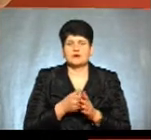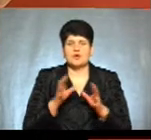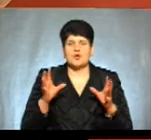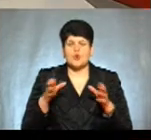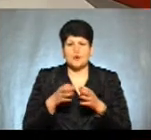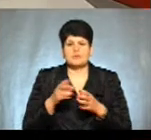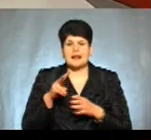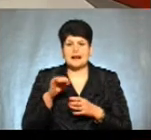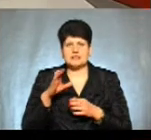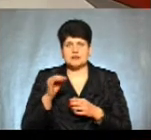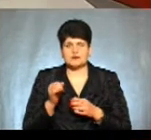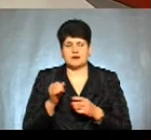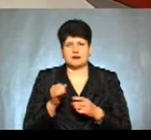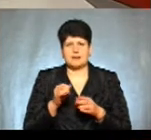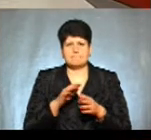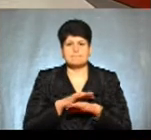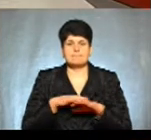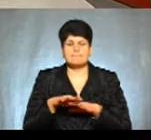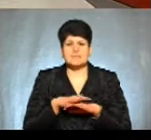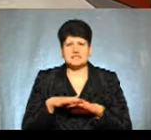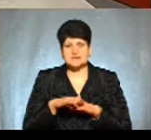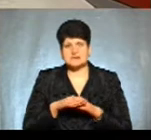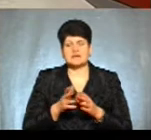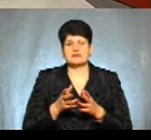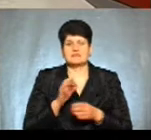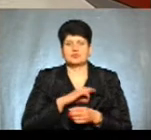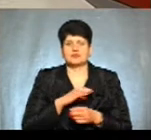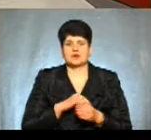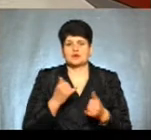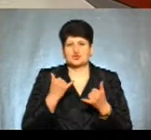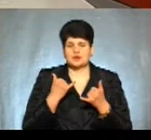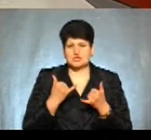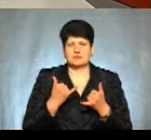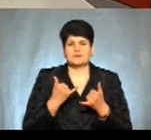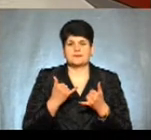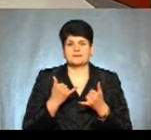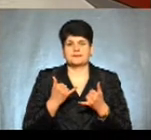лісових масивів наземним спостереженням за лісами, в тому числі застосування сучасного